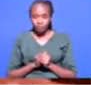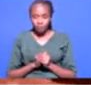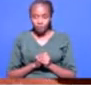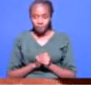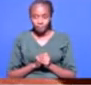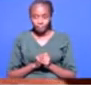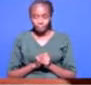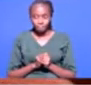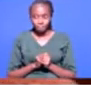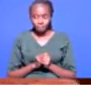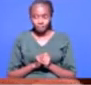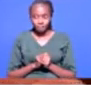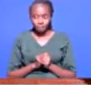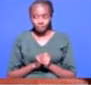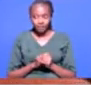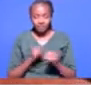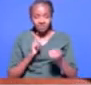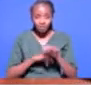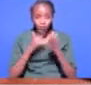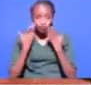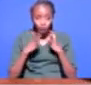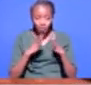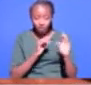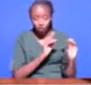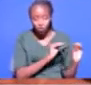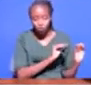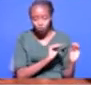Tukimaliza tunapita tu mbele mbele yangu.